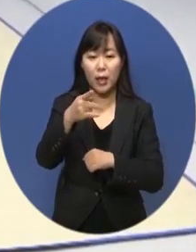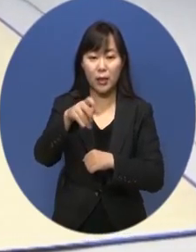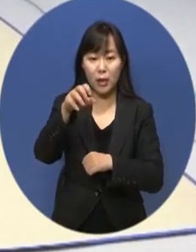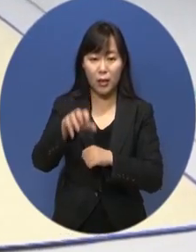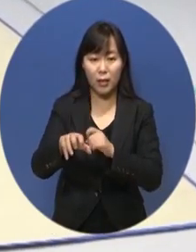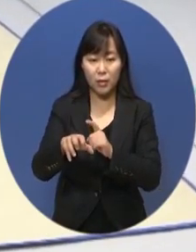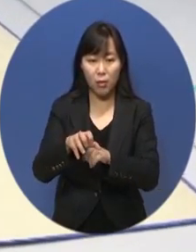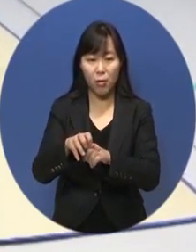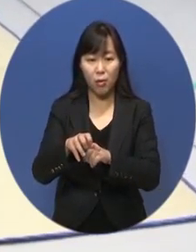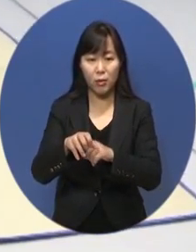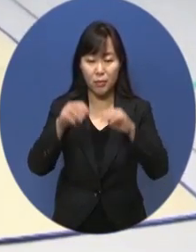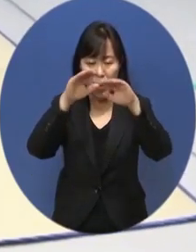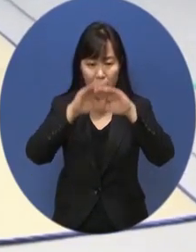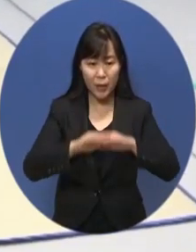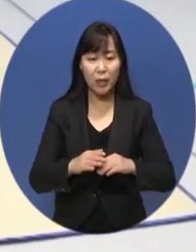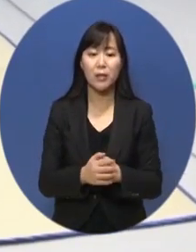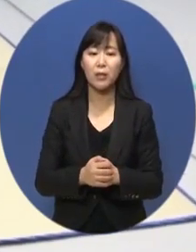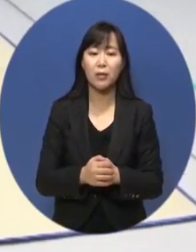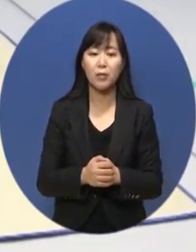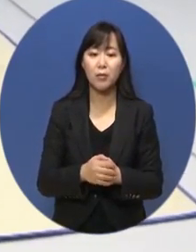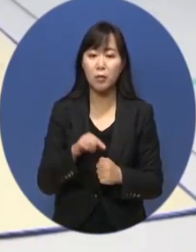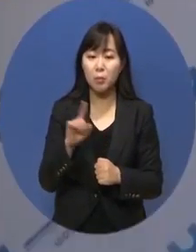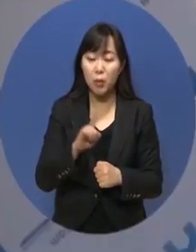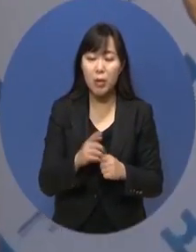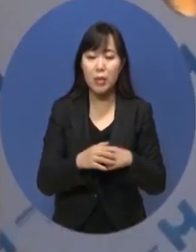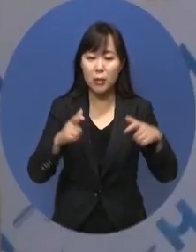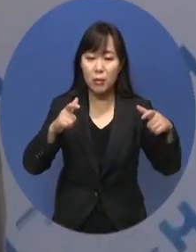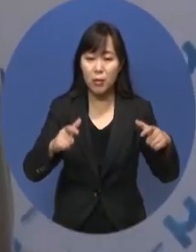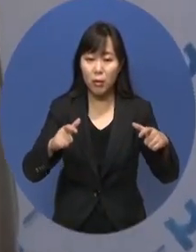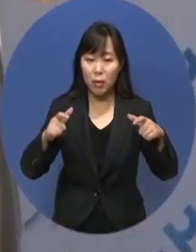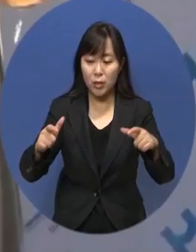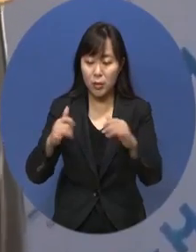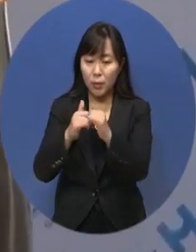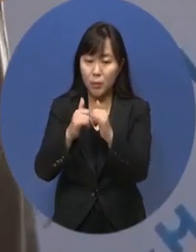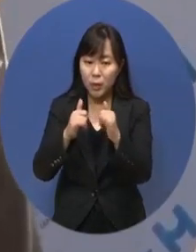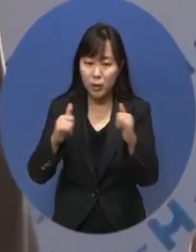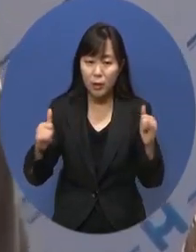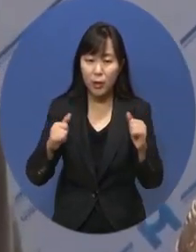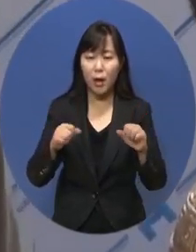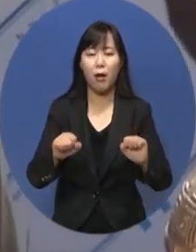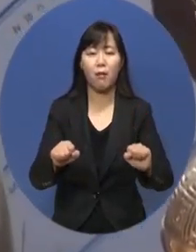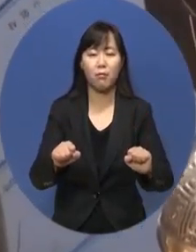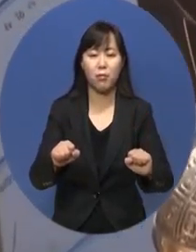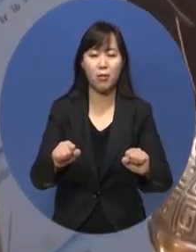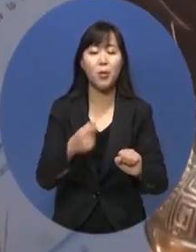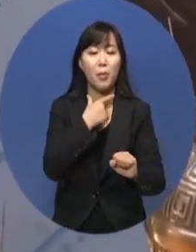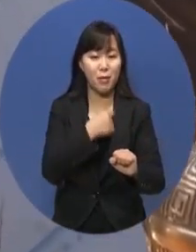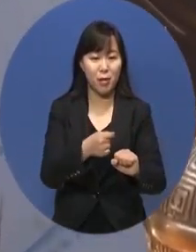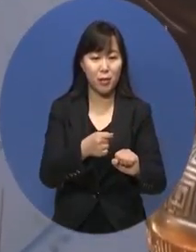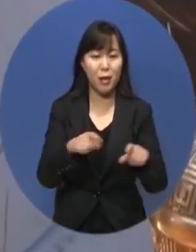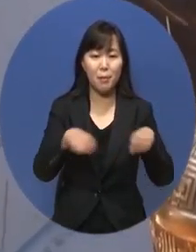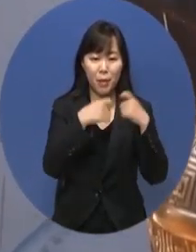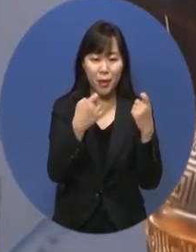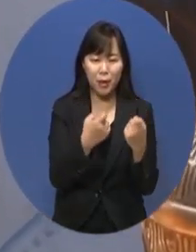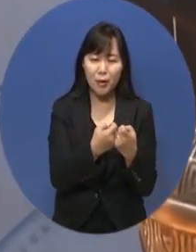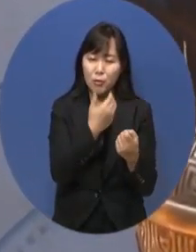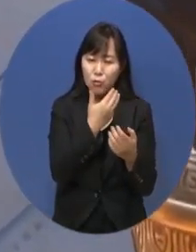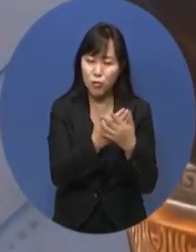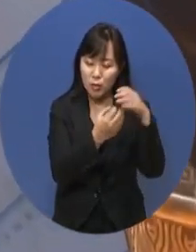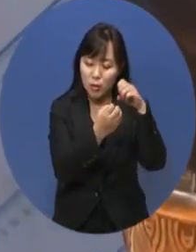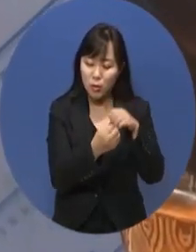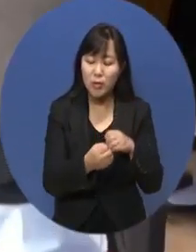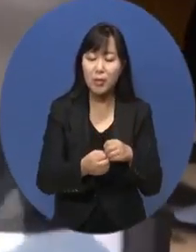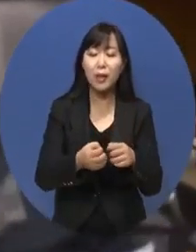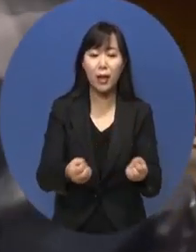했습니다 공민왕 사당 제는 지역과 지역 주민의 안녕을 기원하는 민간의 줄로 전 순